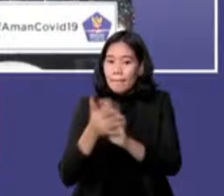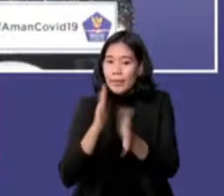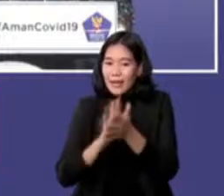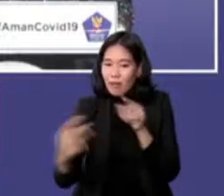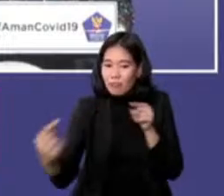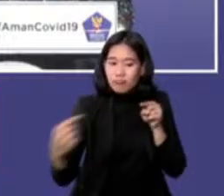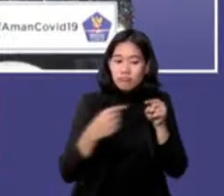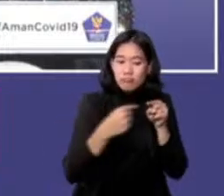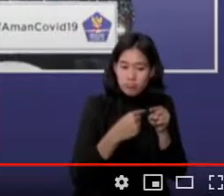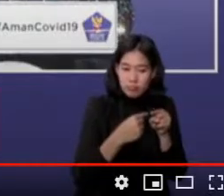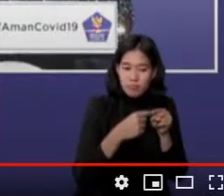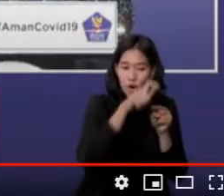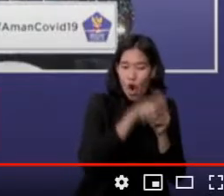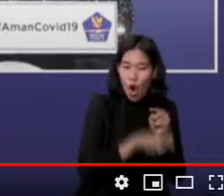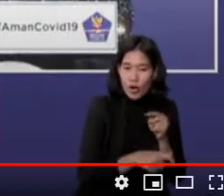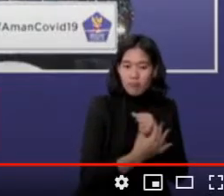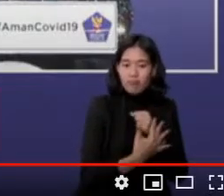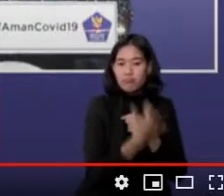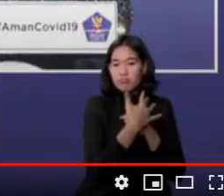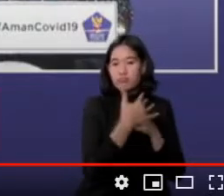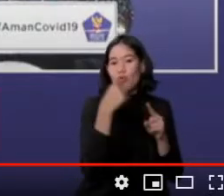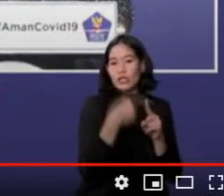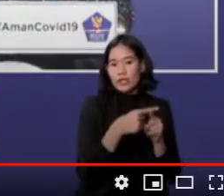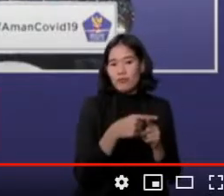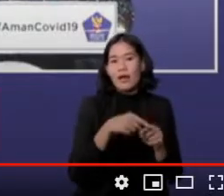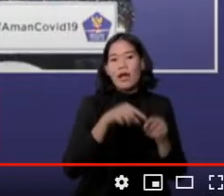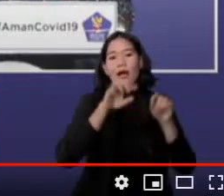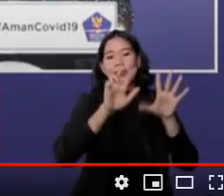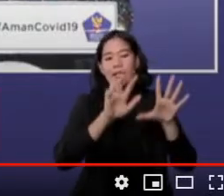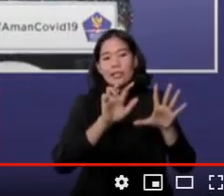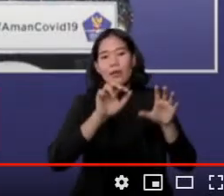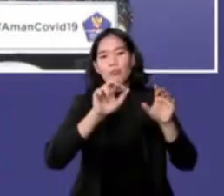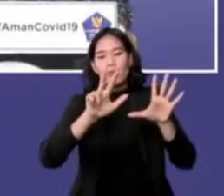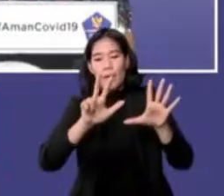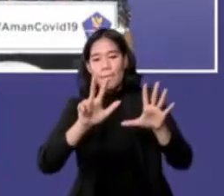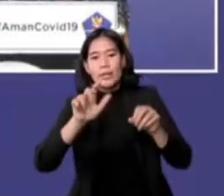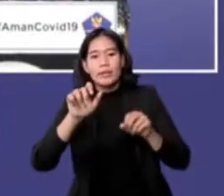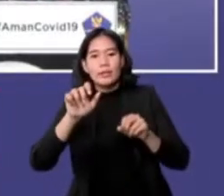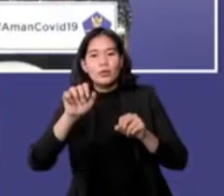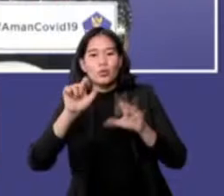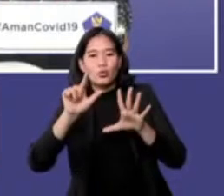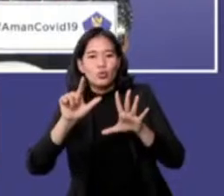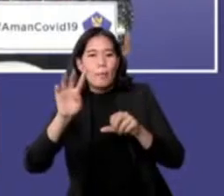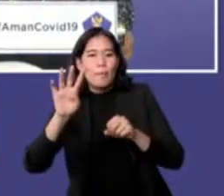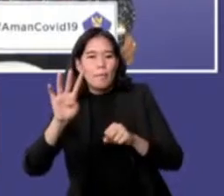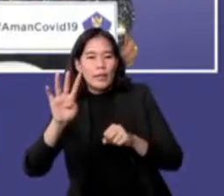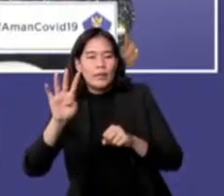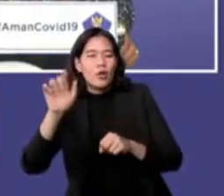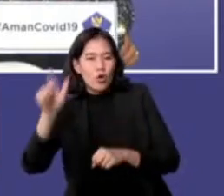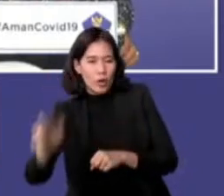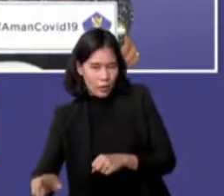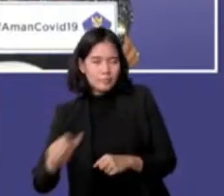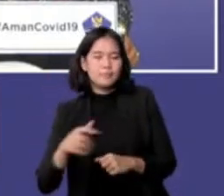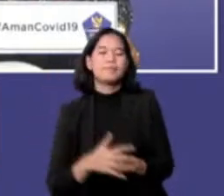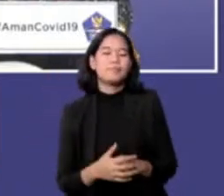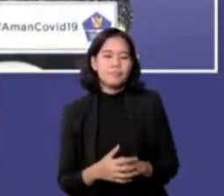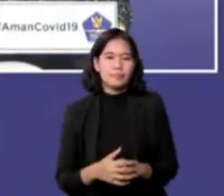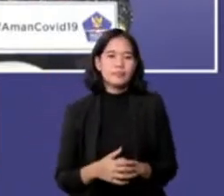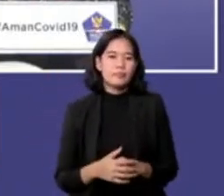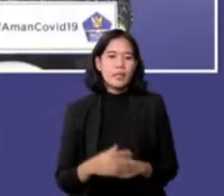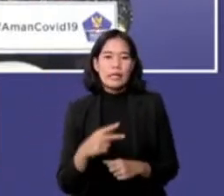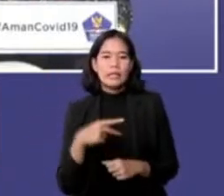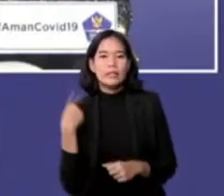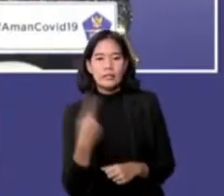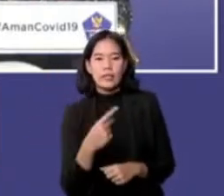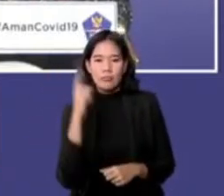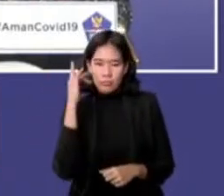pernah melakukan kontak dekat dengan kasus positif sebanyak 38.748 orang. Ini yang terus akan